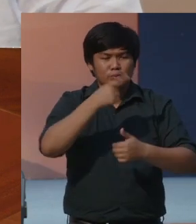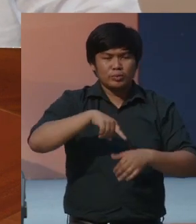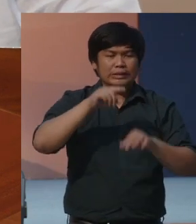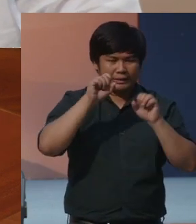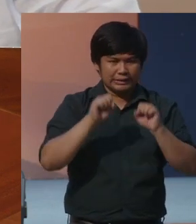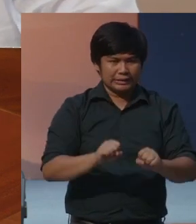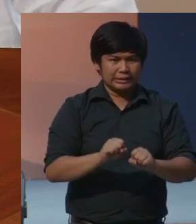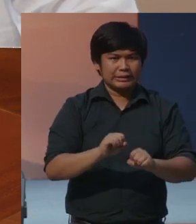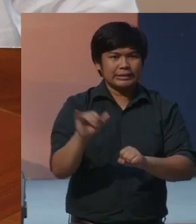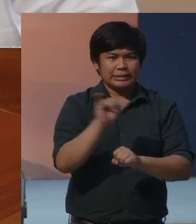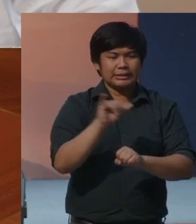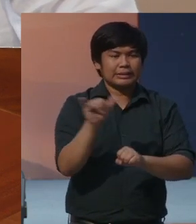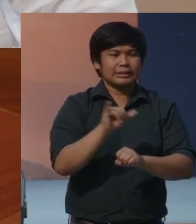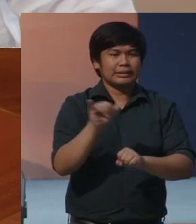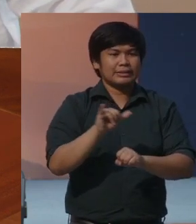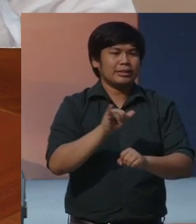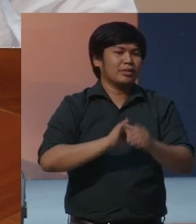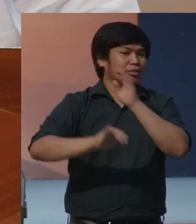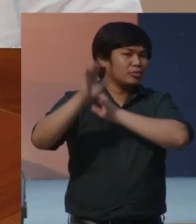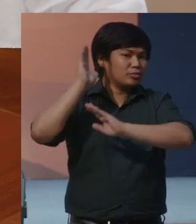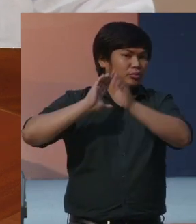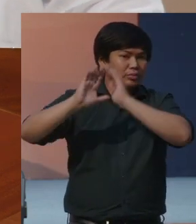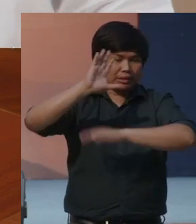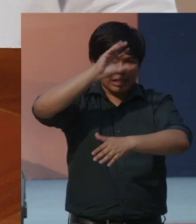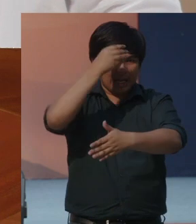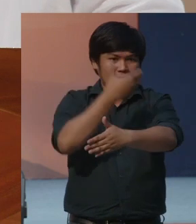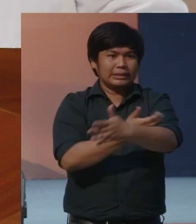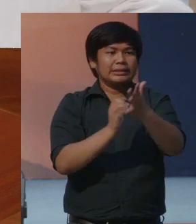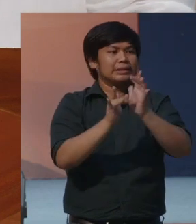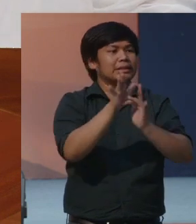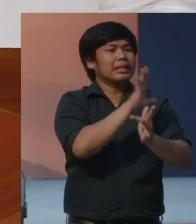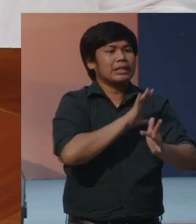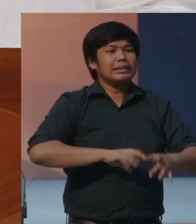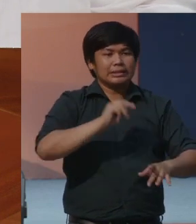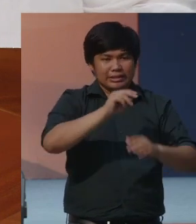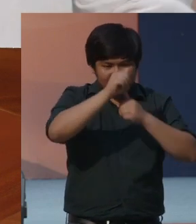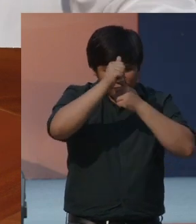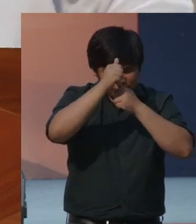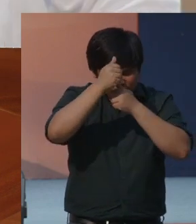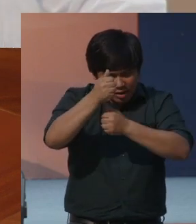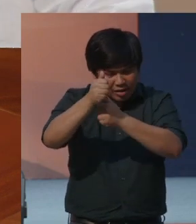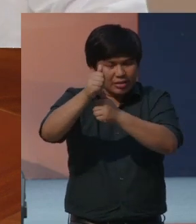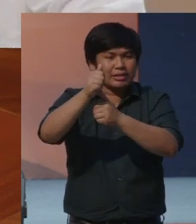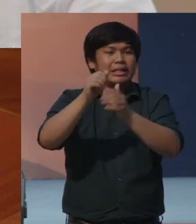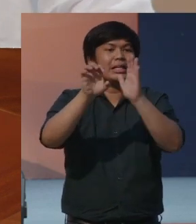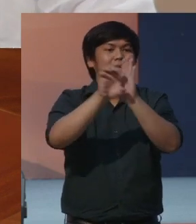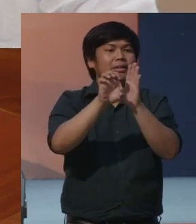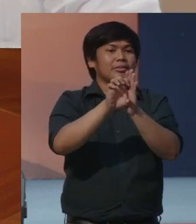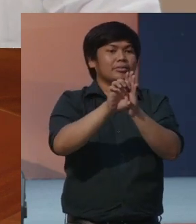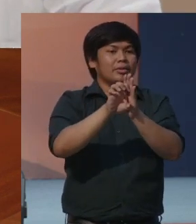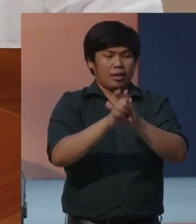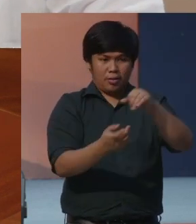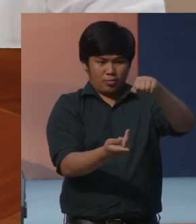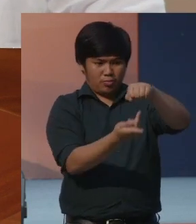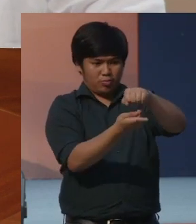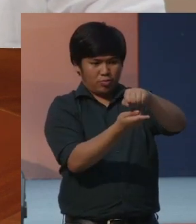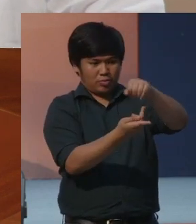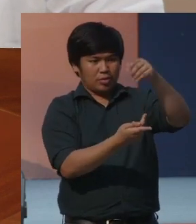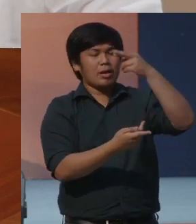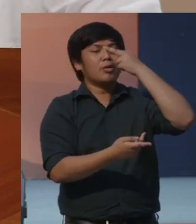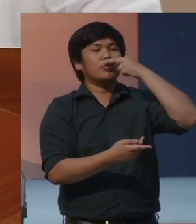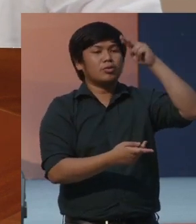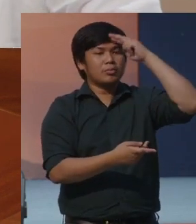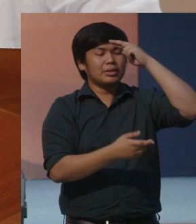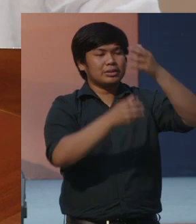ay maging katulad ng kanyang anak na si Jesus. Parang sinabi ni Apostol Pablo sa Romans